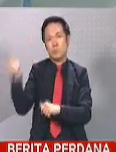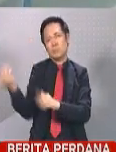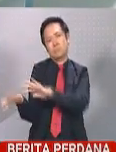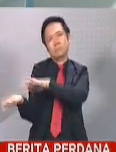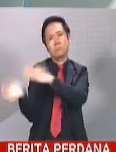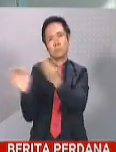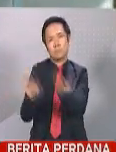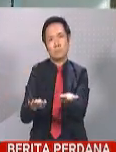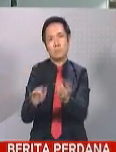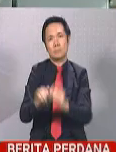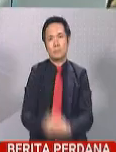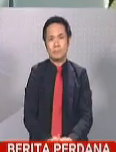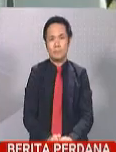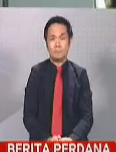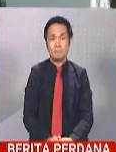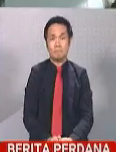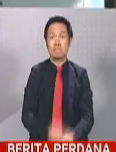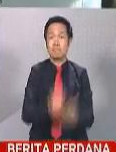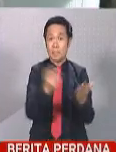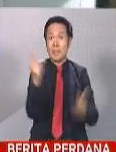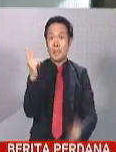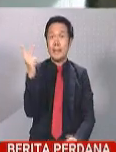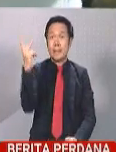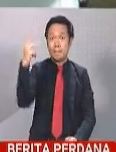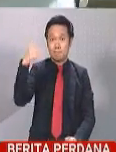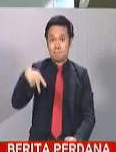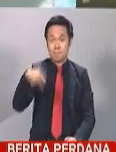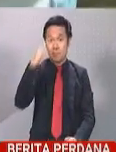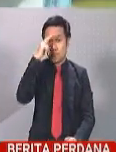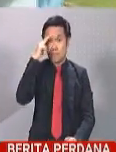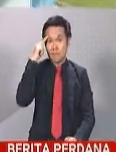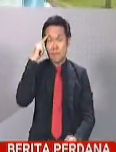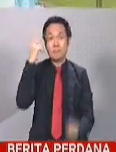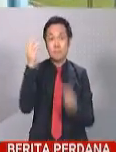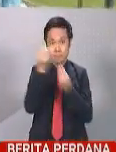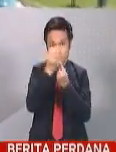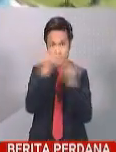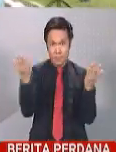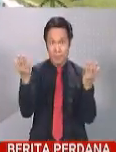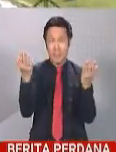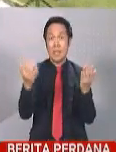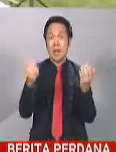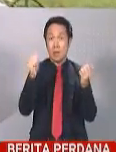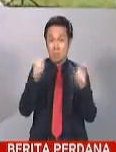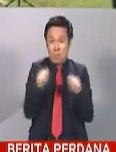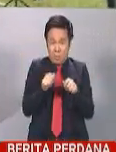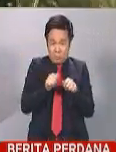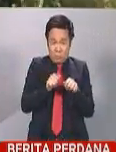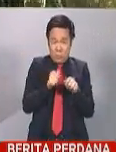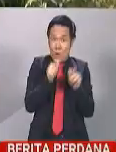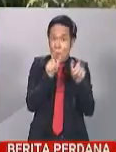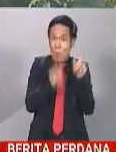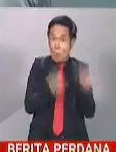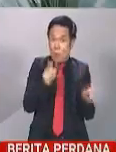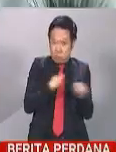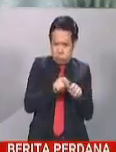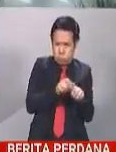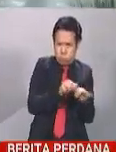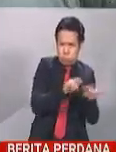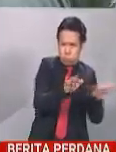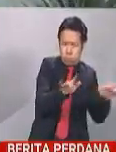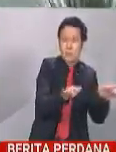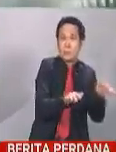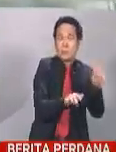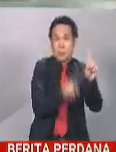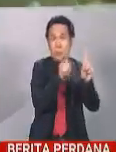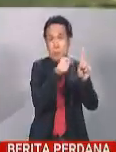Dalam perkembangan berkaitan, Dato' Dr. Nur Hisham menjelaskan jumlah kes aktif dengan keboleh jangkitan adalah 1,932